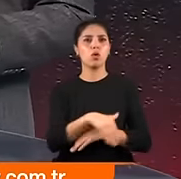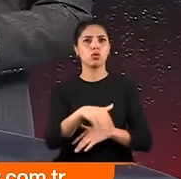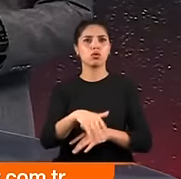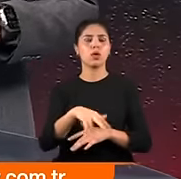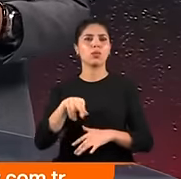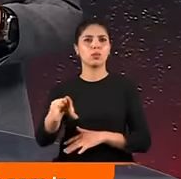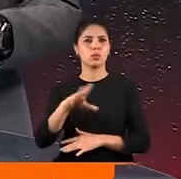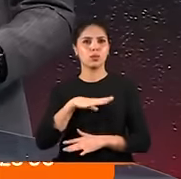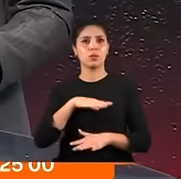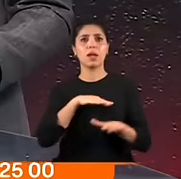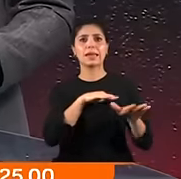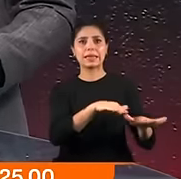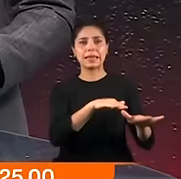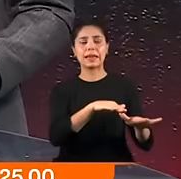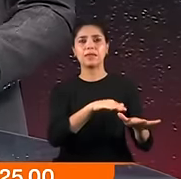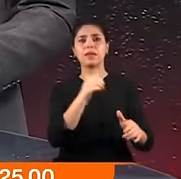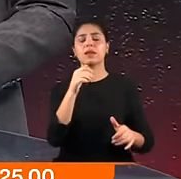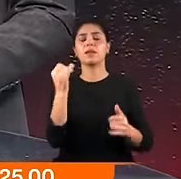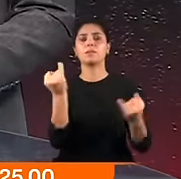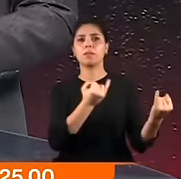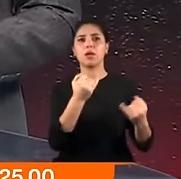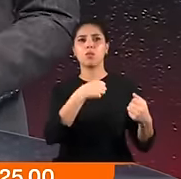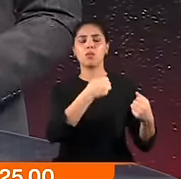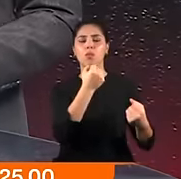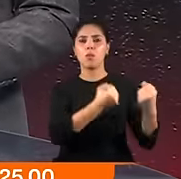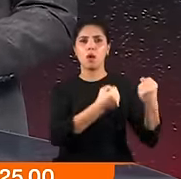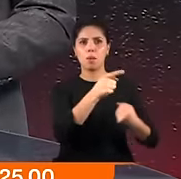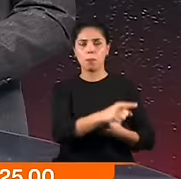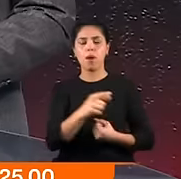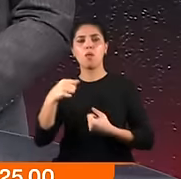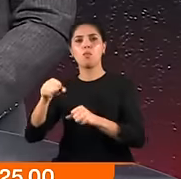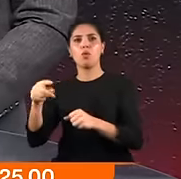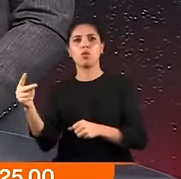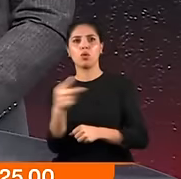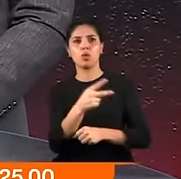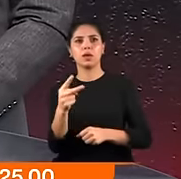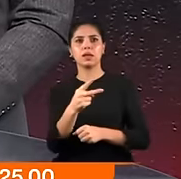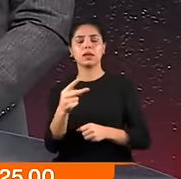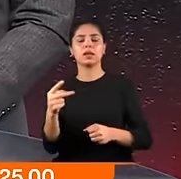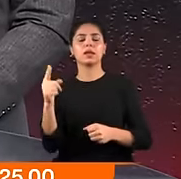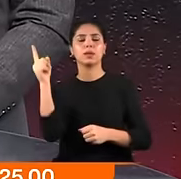trafikte tartışmaya tutuşan otomobil ve motosikletin sürücüsünün kurbanı oldu. Genç kadın korkunç kazada ağır yaralandı ve